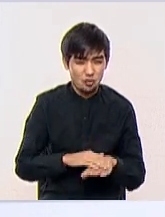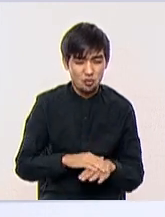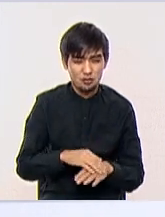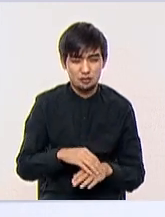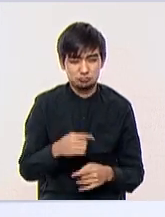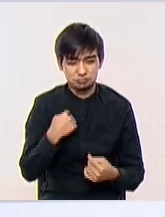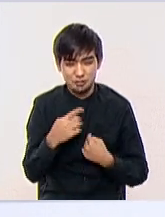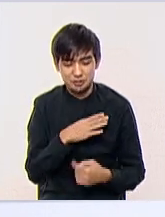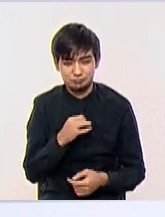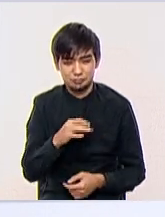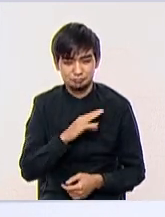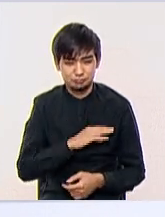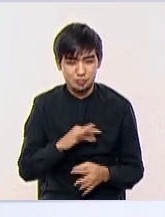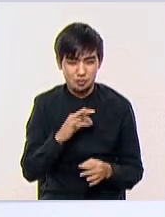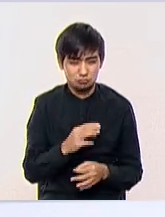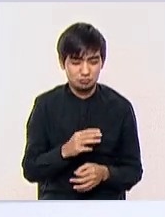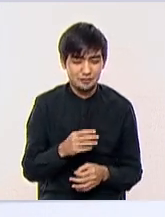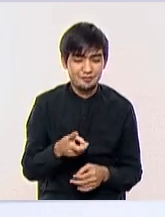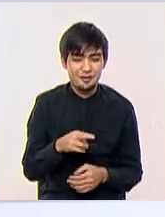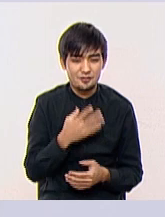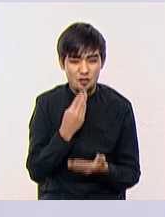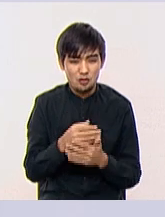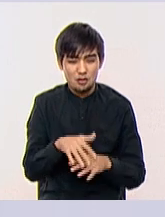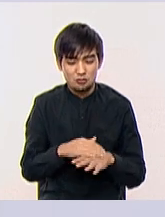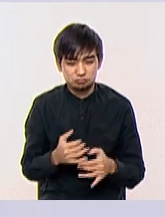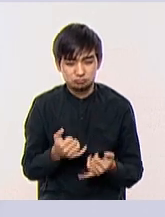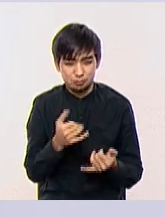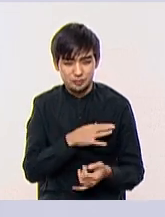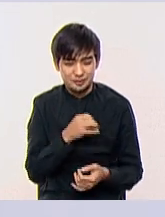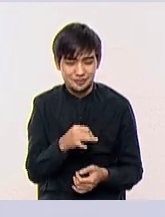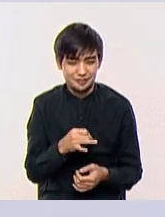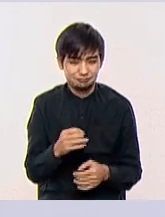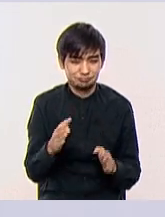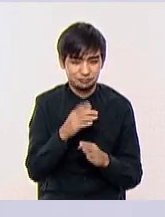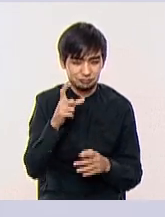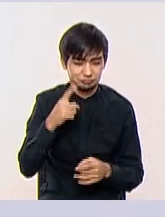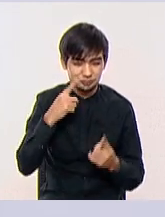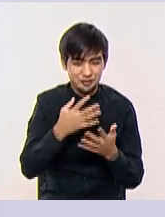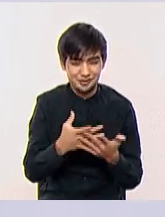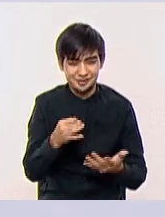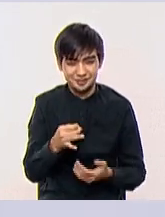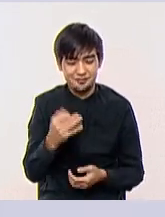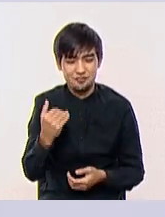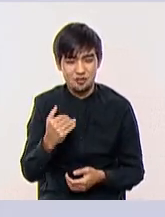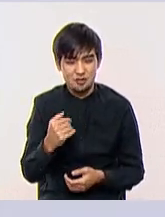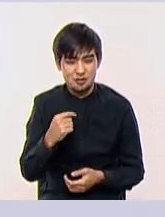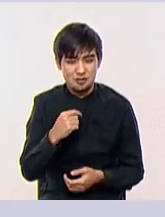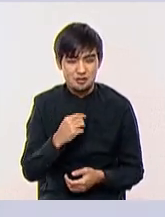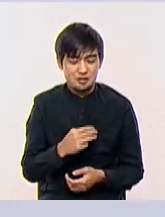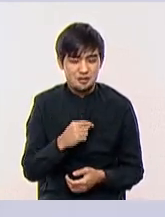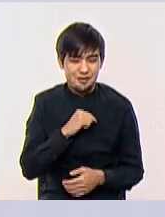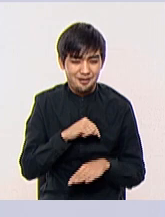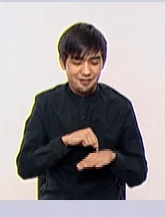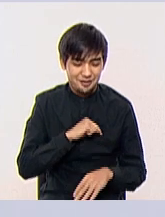сынақтардан еңсесі түскен туған халқына үміт берді. Суырып салма ақынның қабілеті мен қайраткерлік қыры жағынан